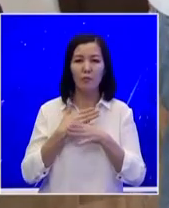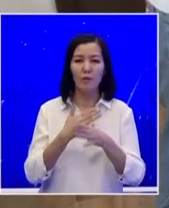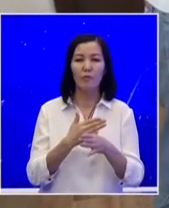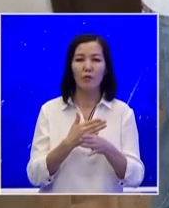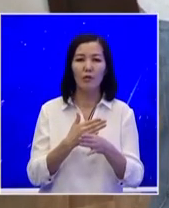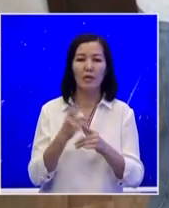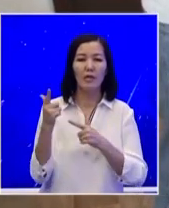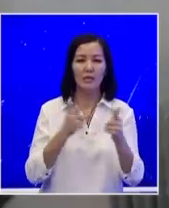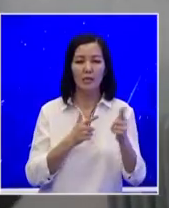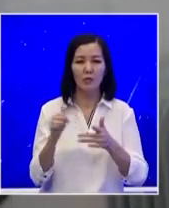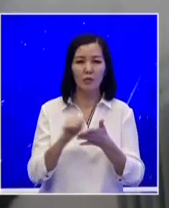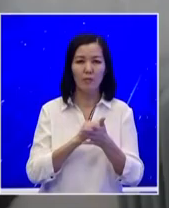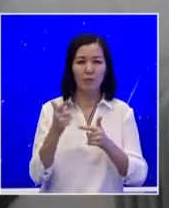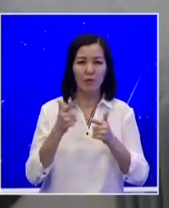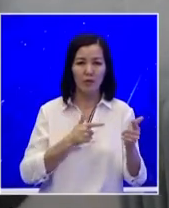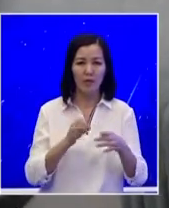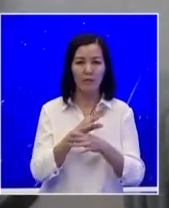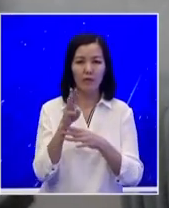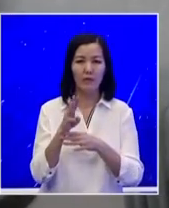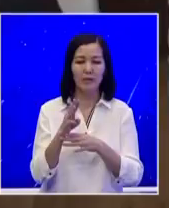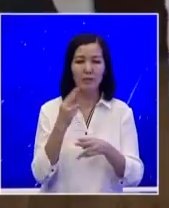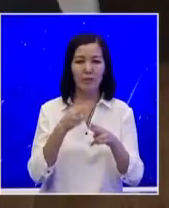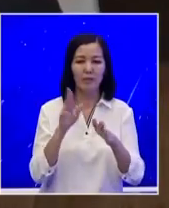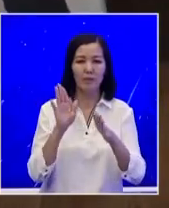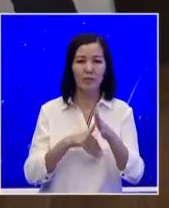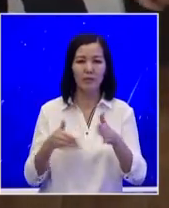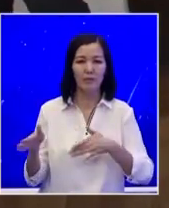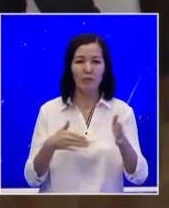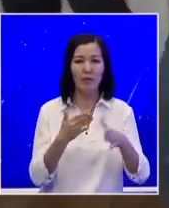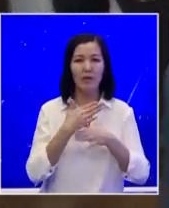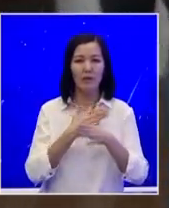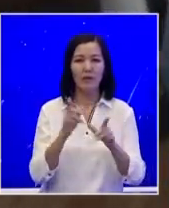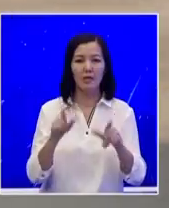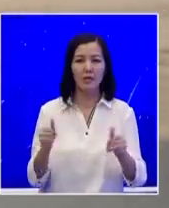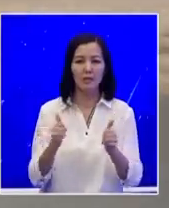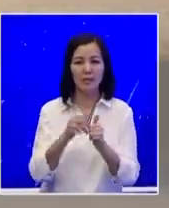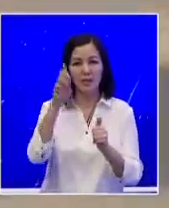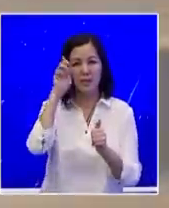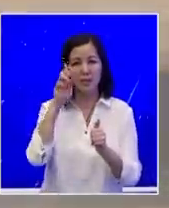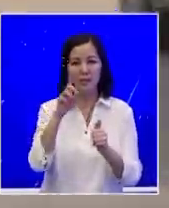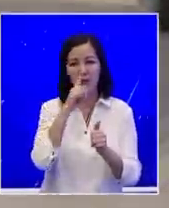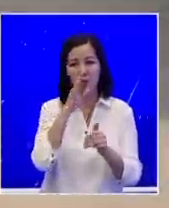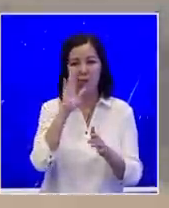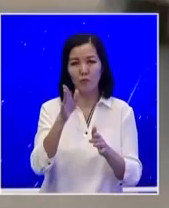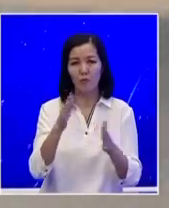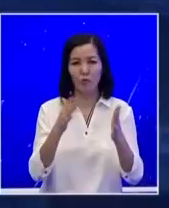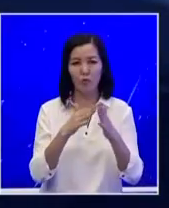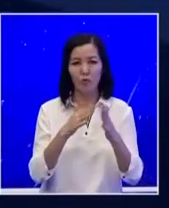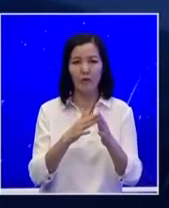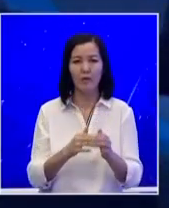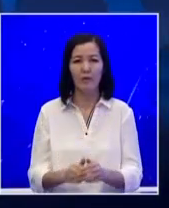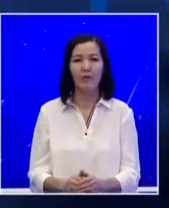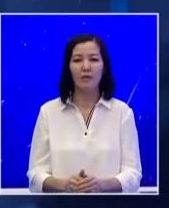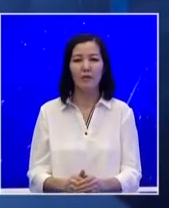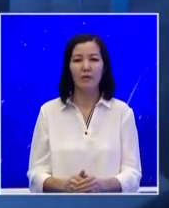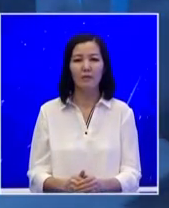образом оформили необходимые документы и обеспечили беспрепятственный проезд, благодаря чему граждане соседней страны уже скоро окажутся у себя дома. Антон